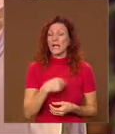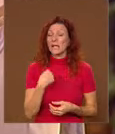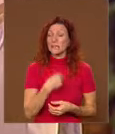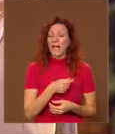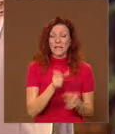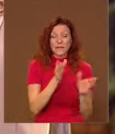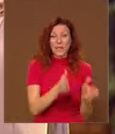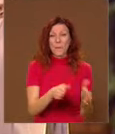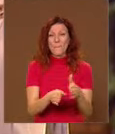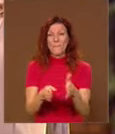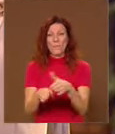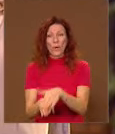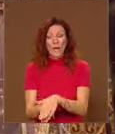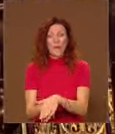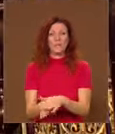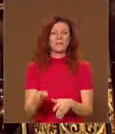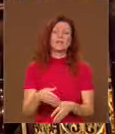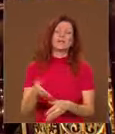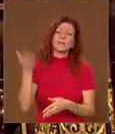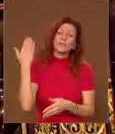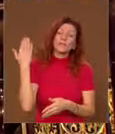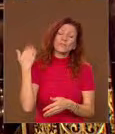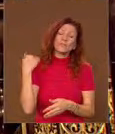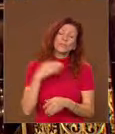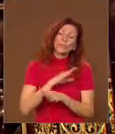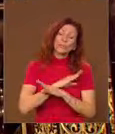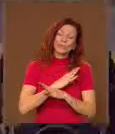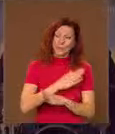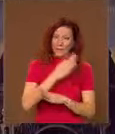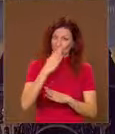всички по-рано починали наши отци и братя.